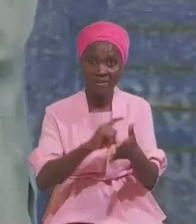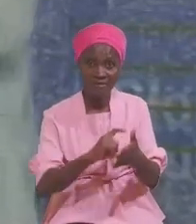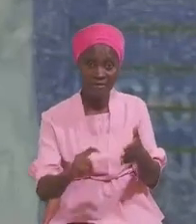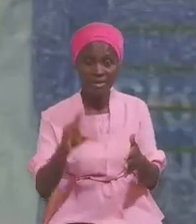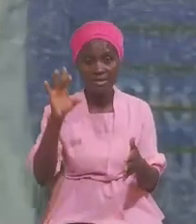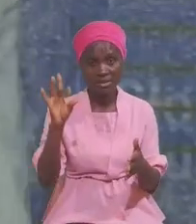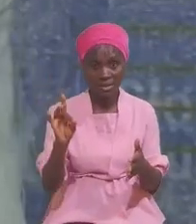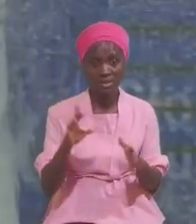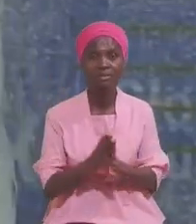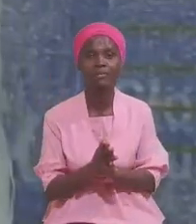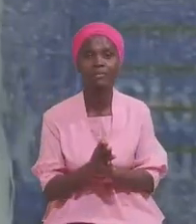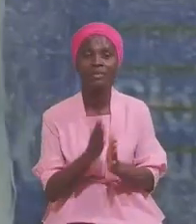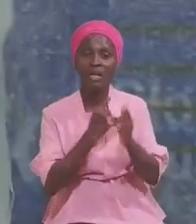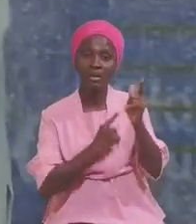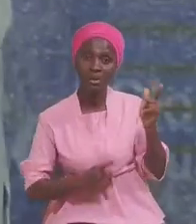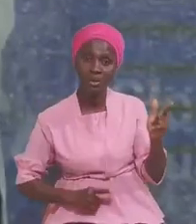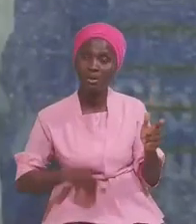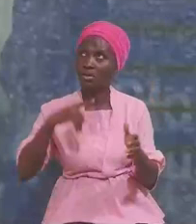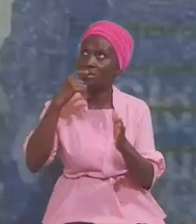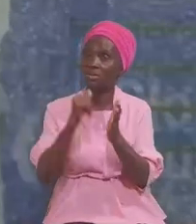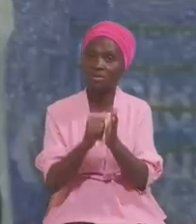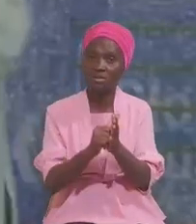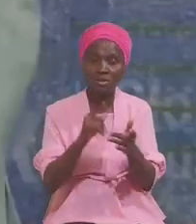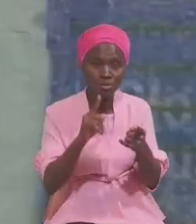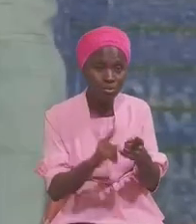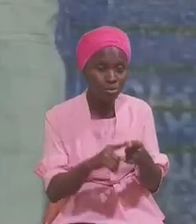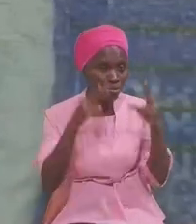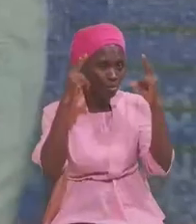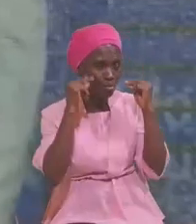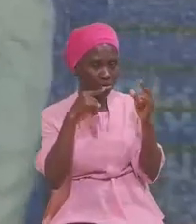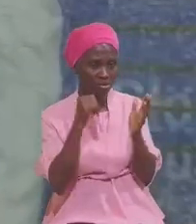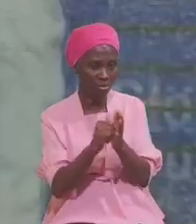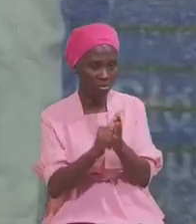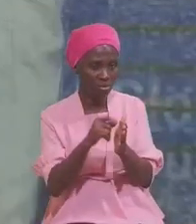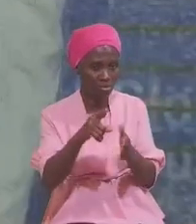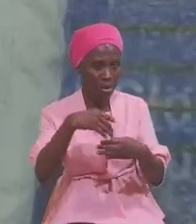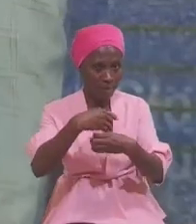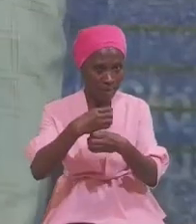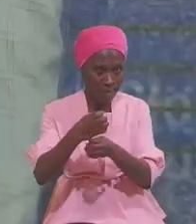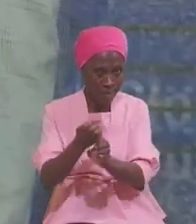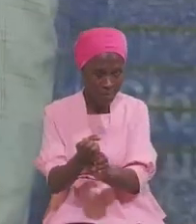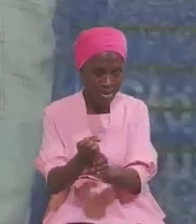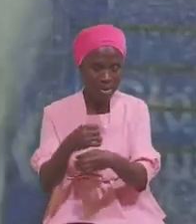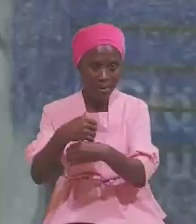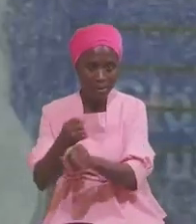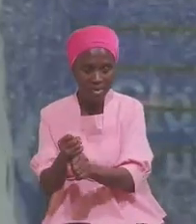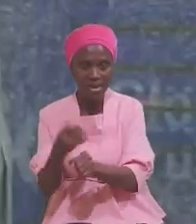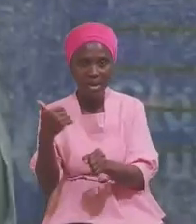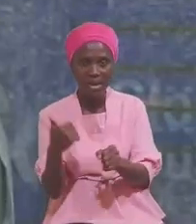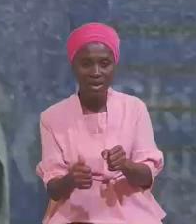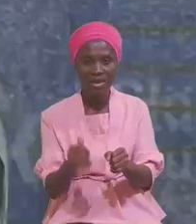verset 8, l'Éternel dit à Moïse, fais-toi un serpent brûlant